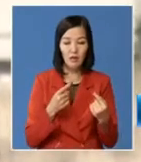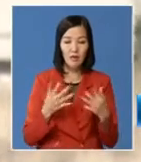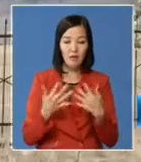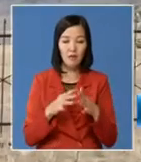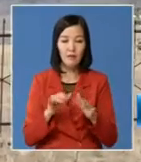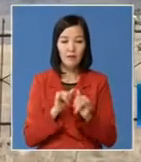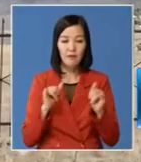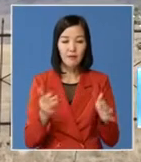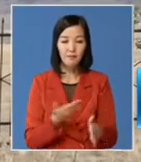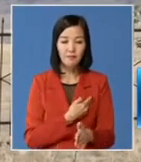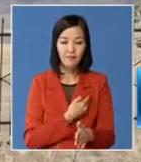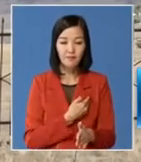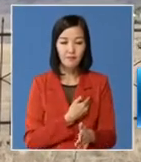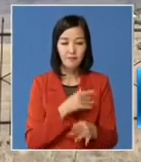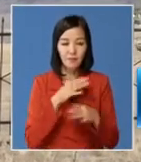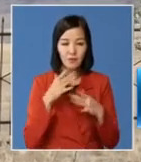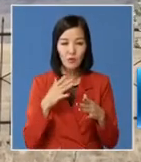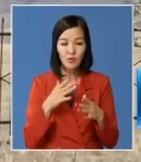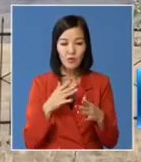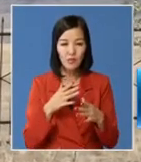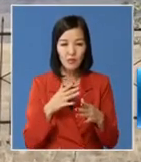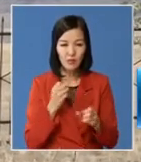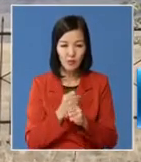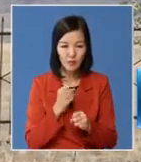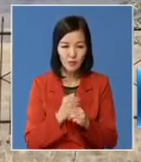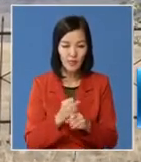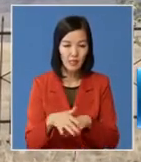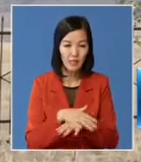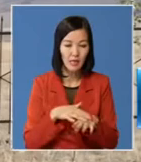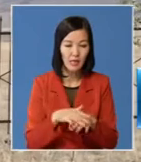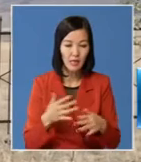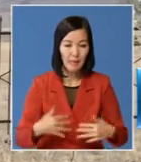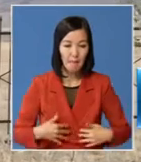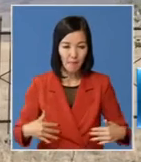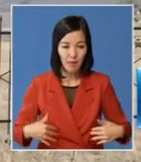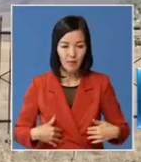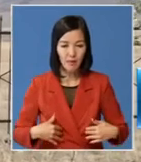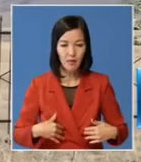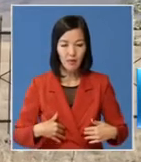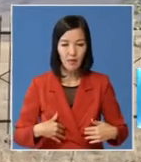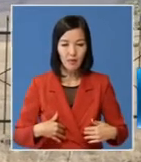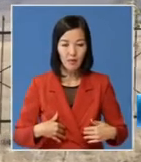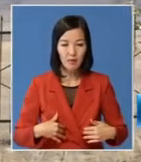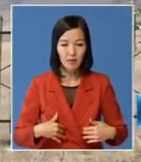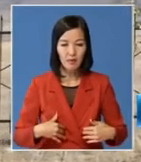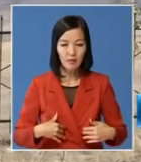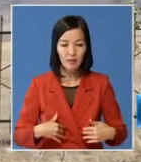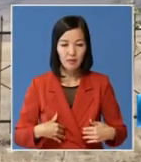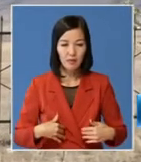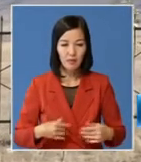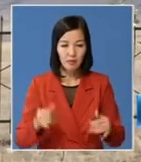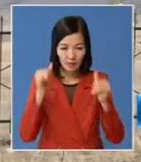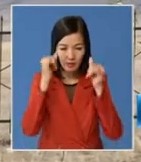көркейтсек екен. Көбінесе біз айлансатын халықтың мал шаруашылығы мен, оның ішінде мына ірі қара